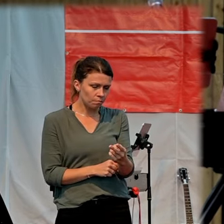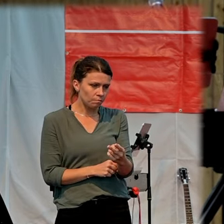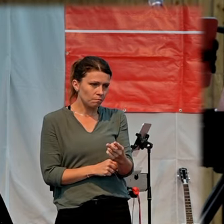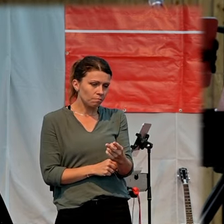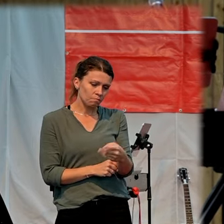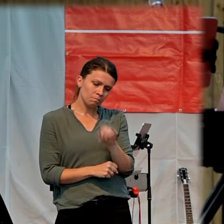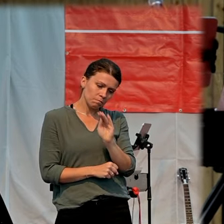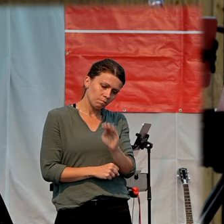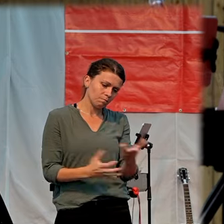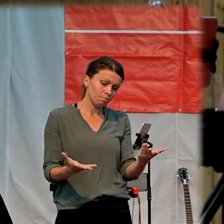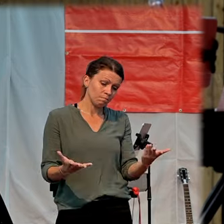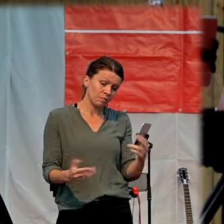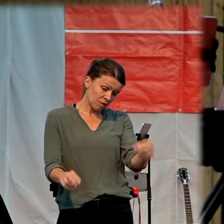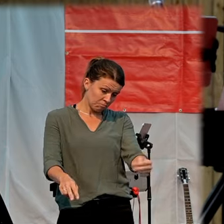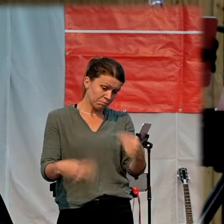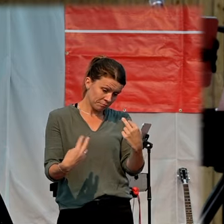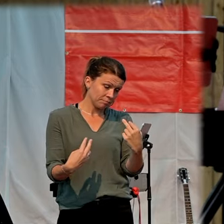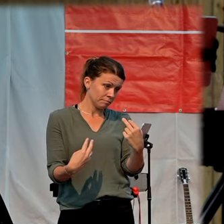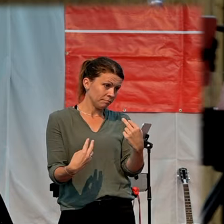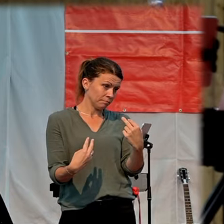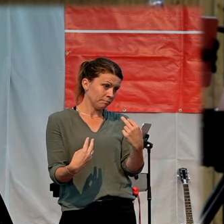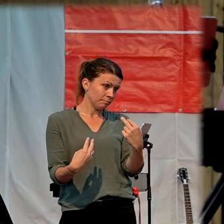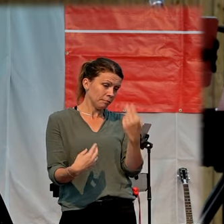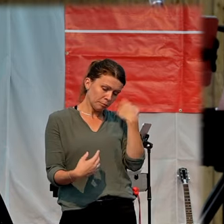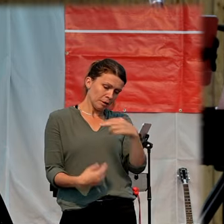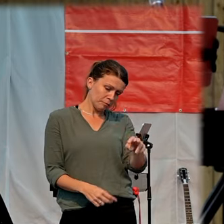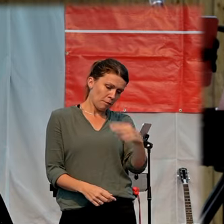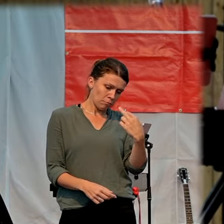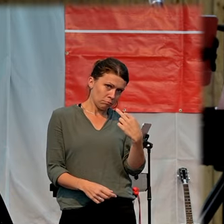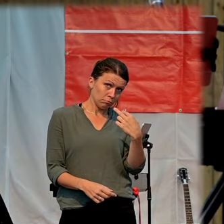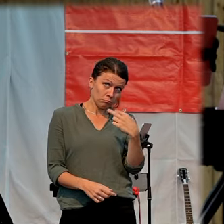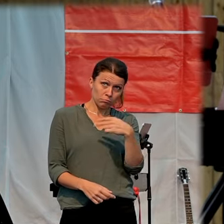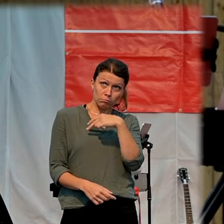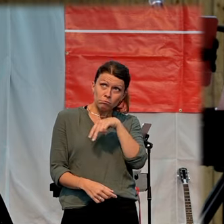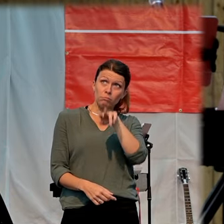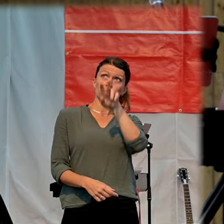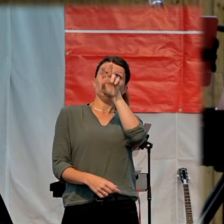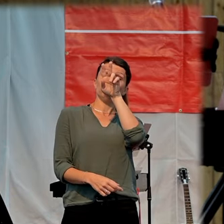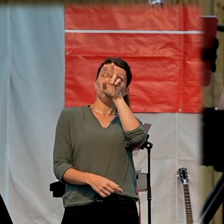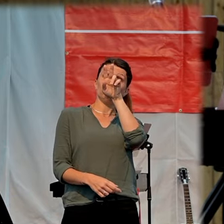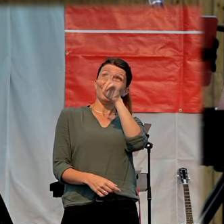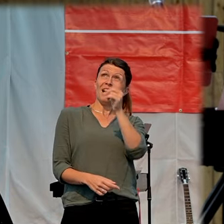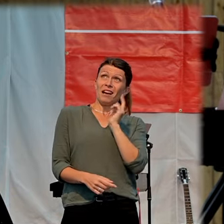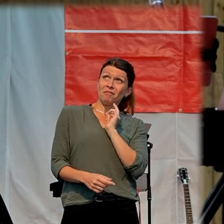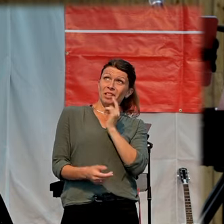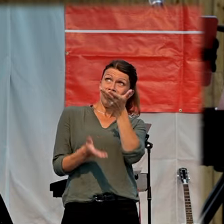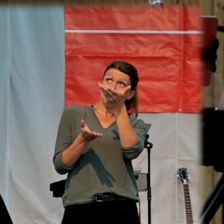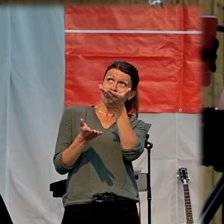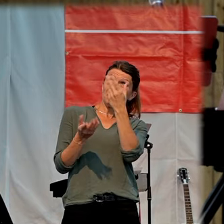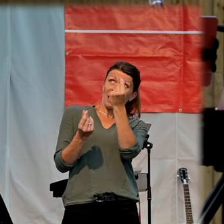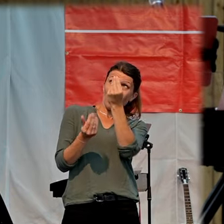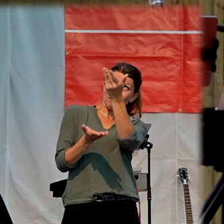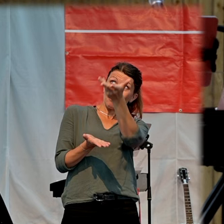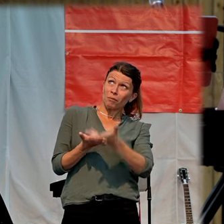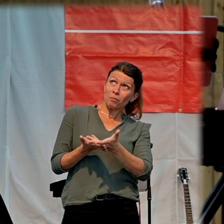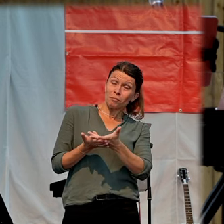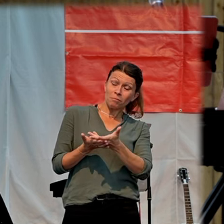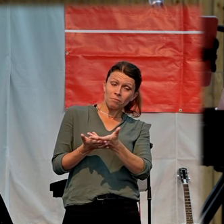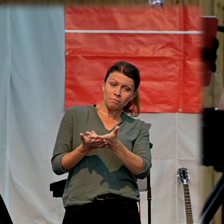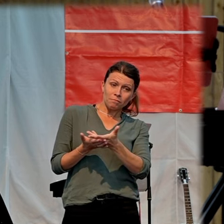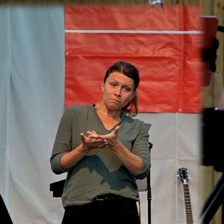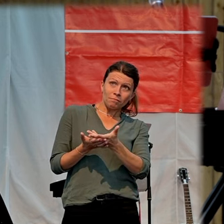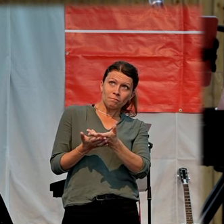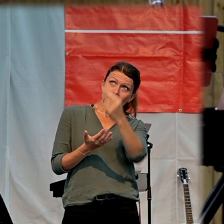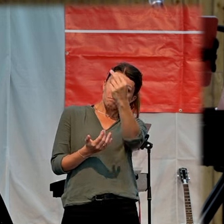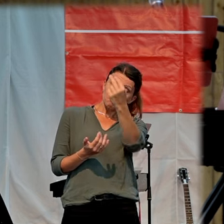und sprach, sieh uns an. Er aber gab Acht auf sie in der Erwartung, etwas von ihnen zu empfangen. Sieh uns